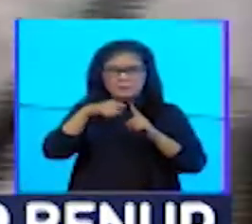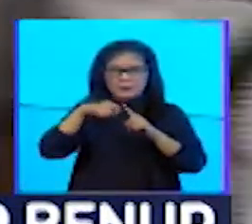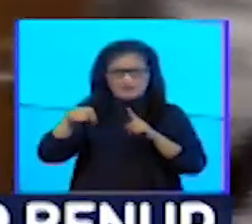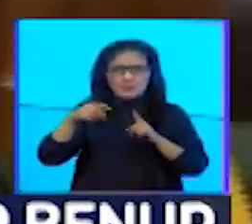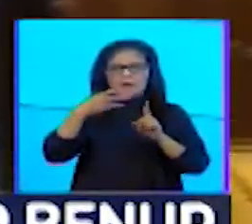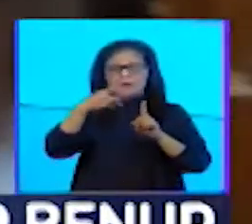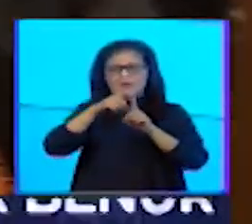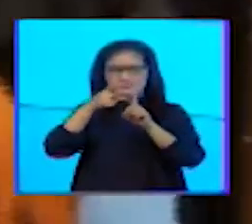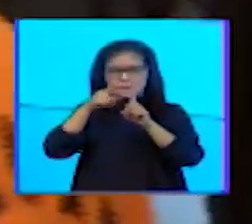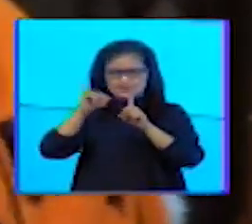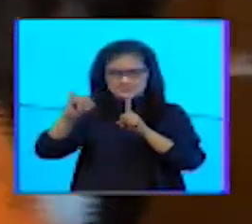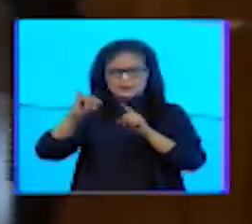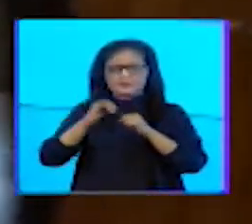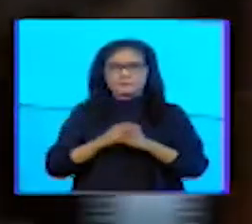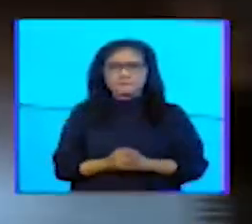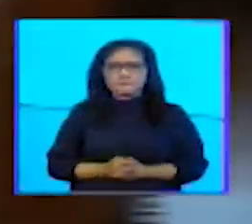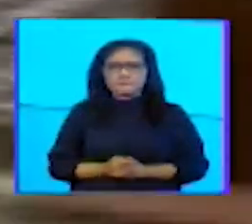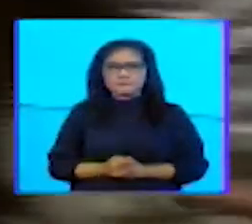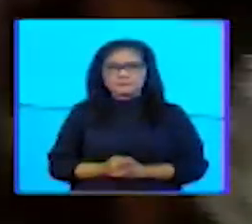tetap kepada